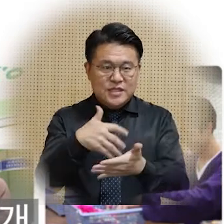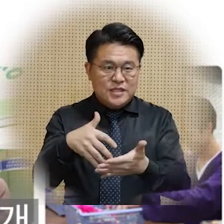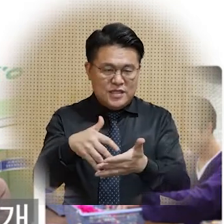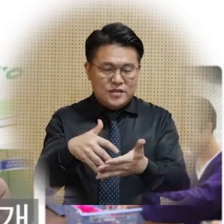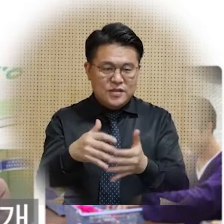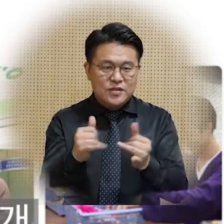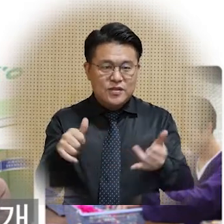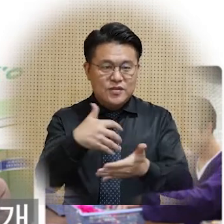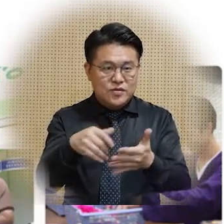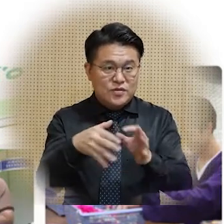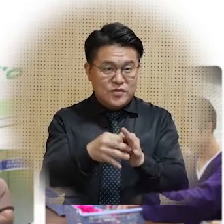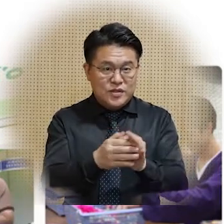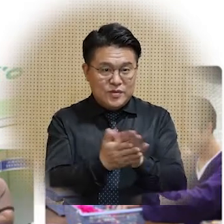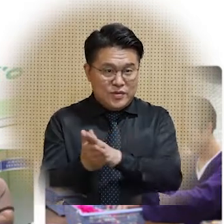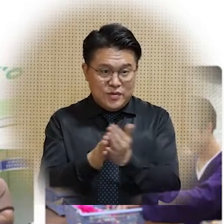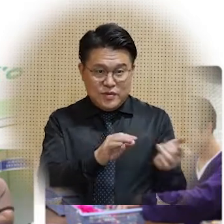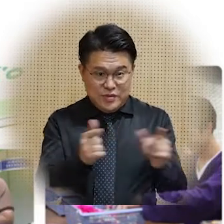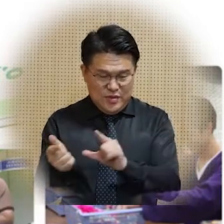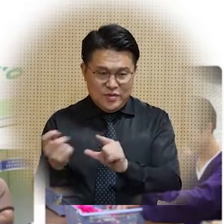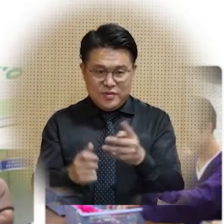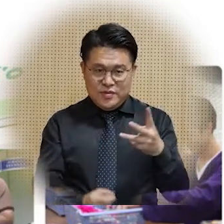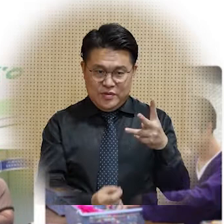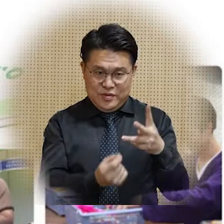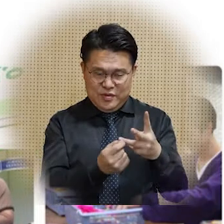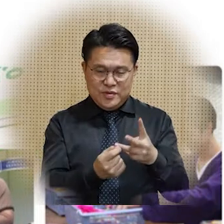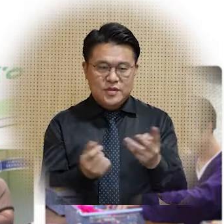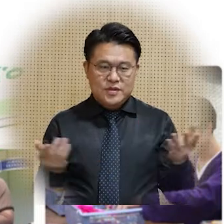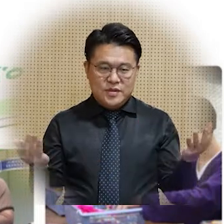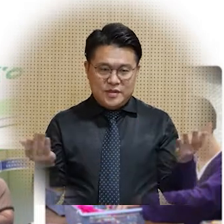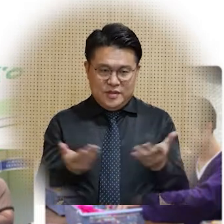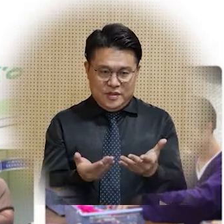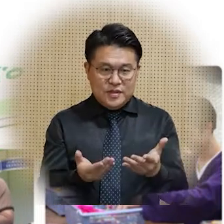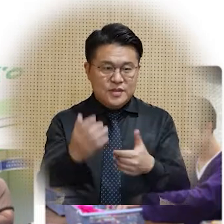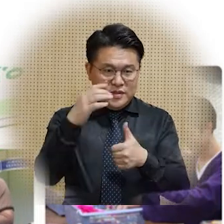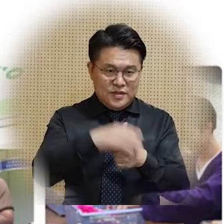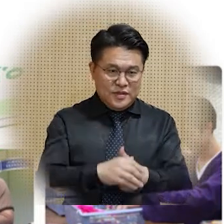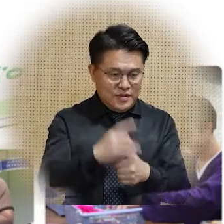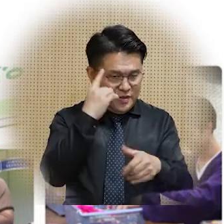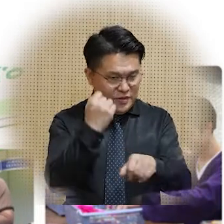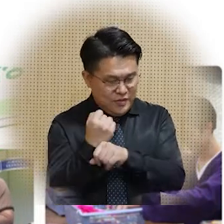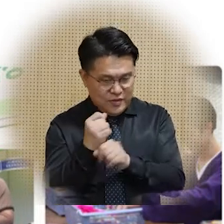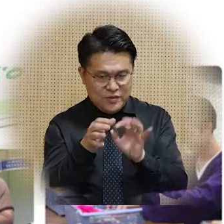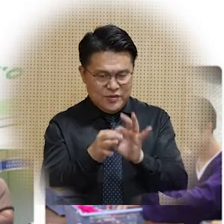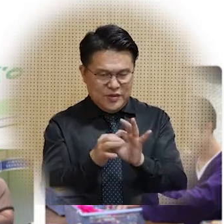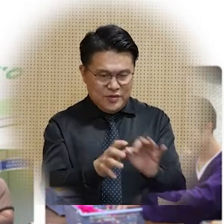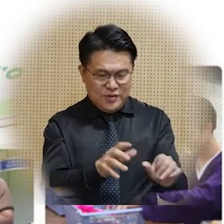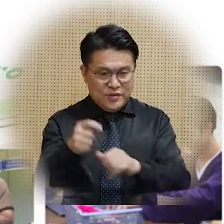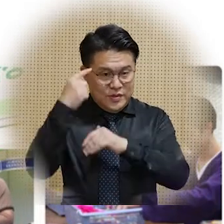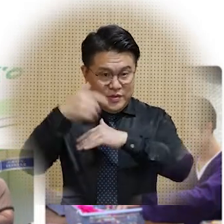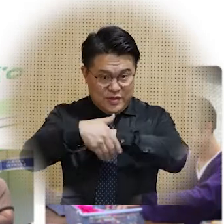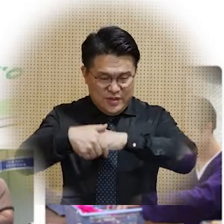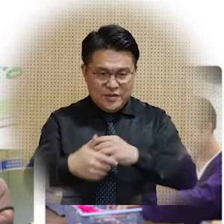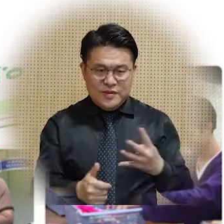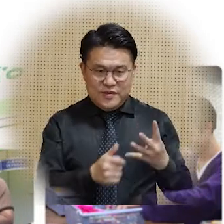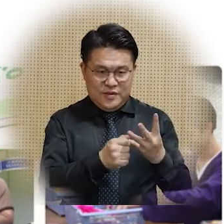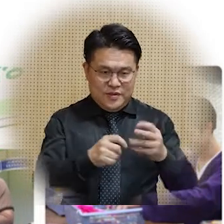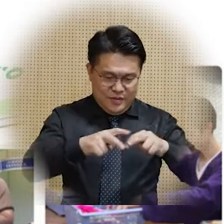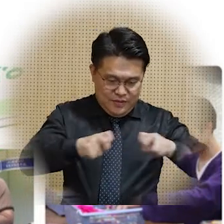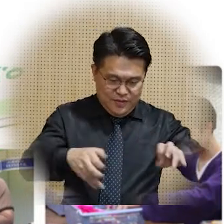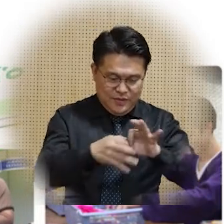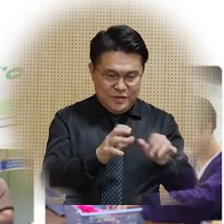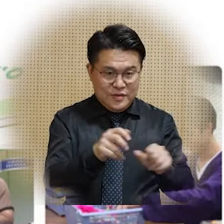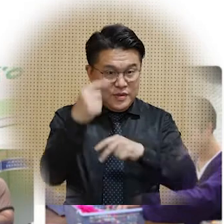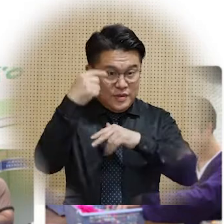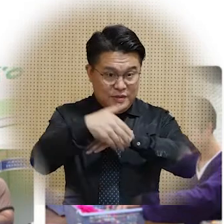변동 현황에 대한 소개, 세 번째는 직무 개발 관련된 활용 전략, 네 번째는 직무 분석 관련된 활용